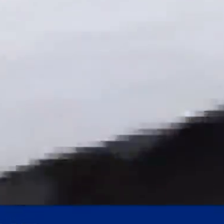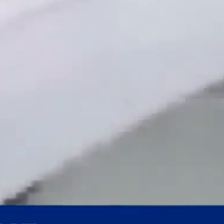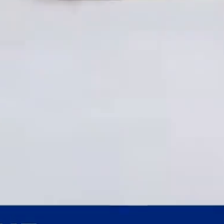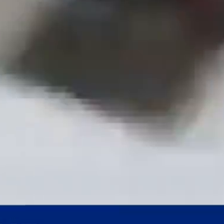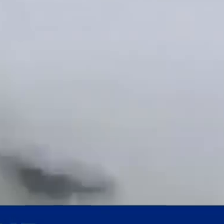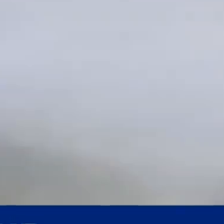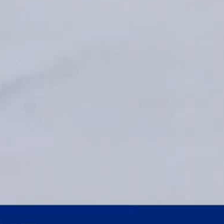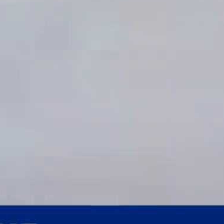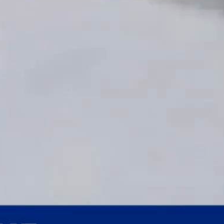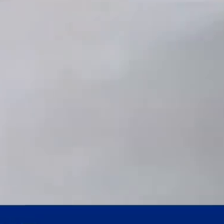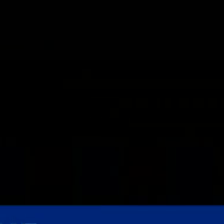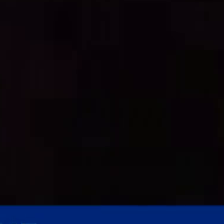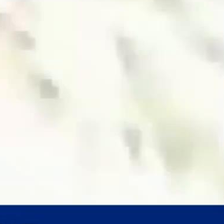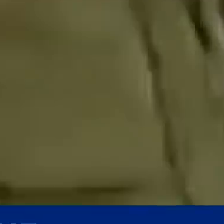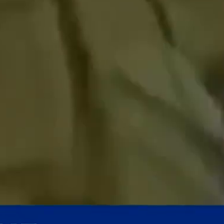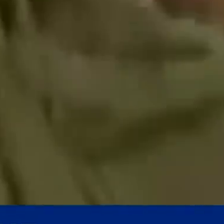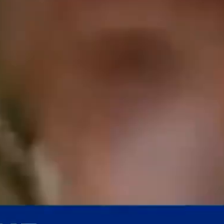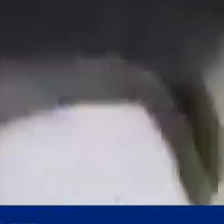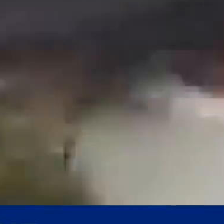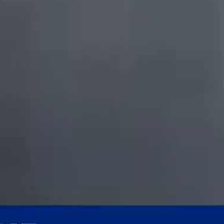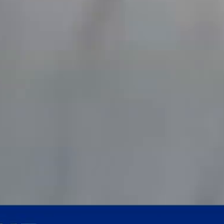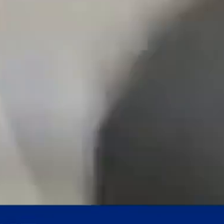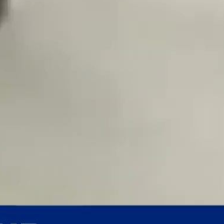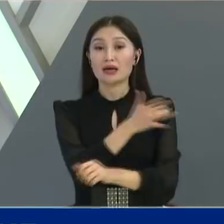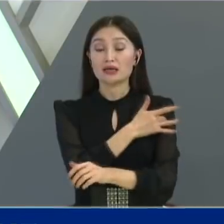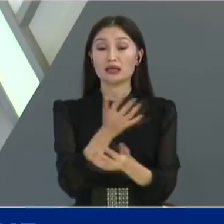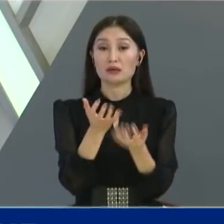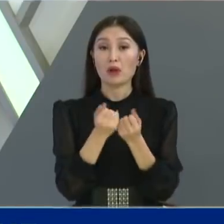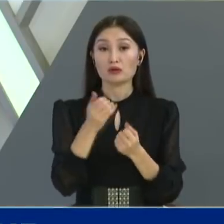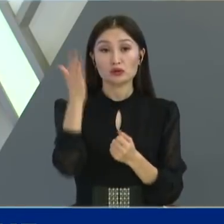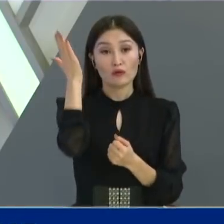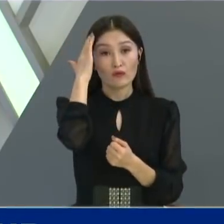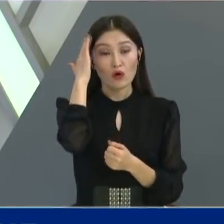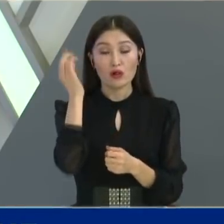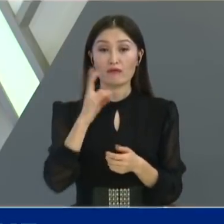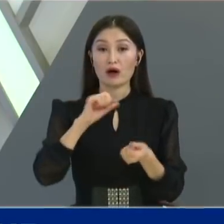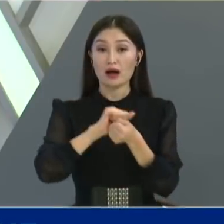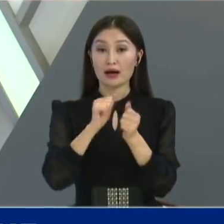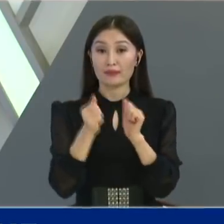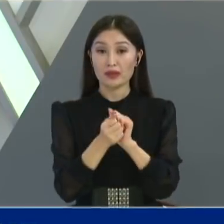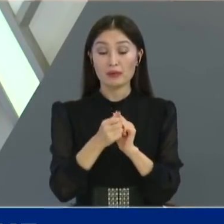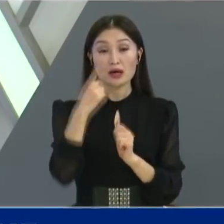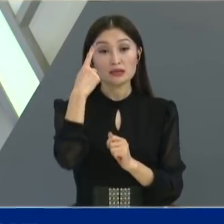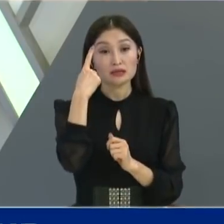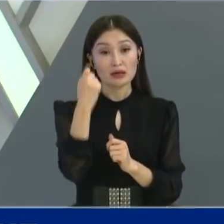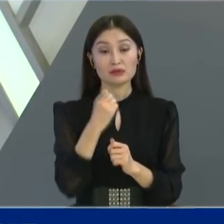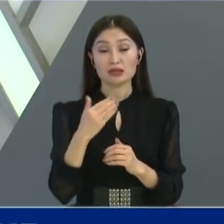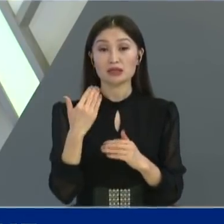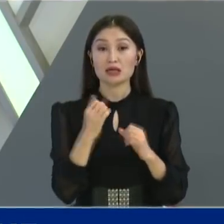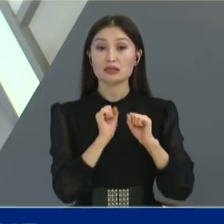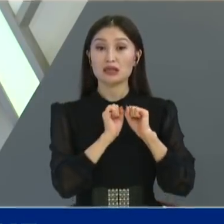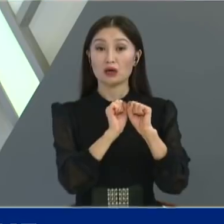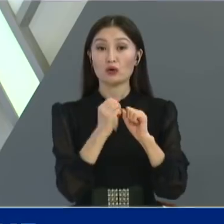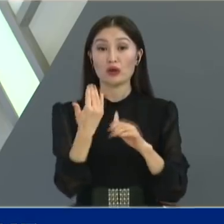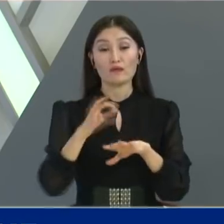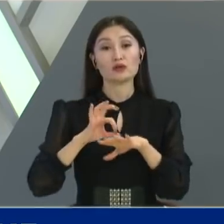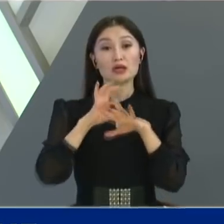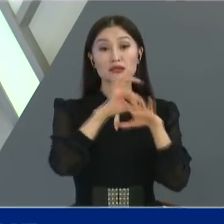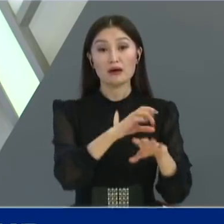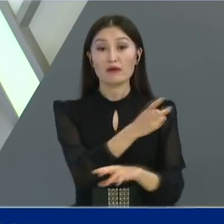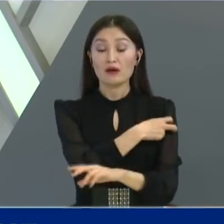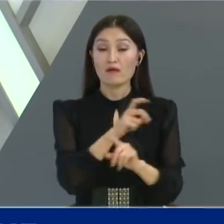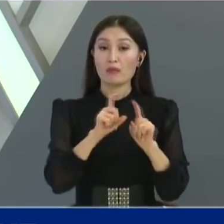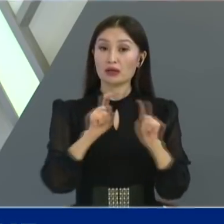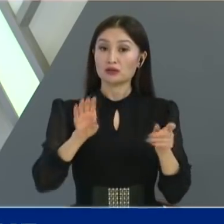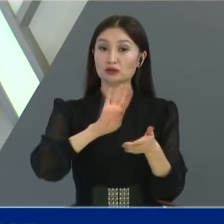носилках. По некоторой информации, он получил ранение в голову камнем. Сообщается, что сторонники доставили его в больницу